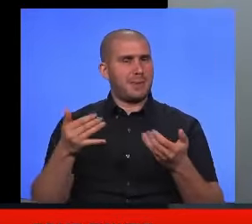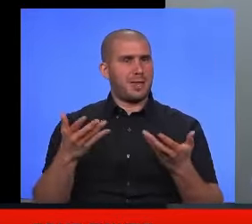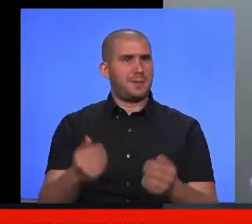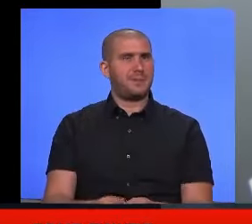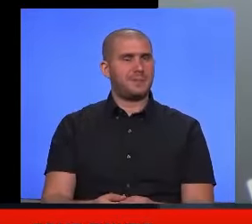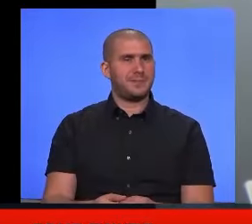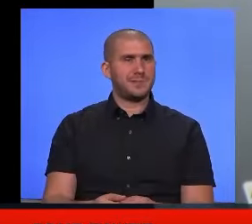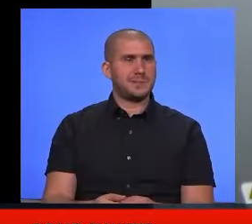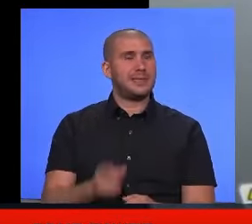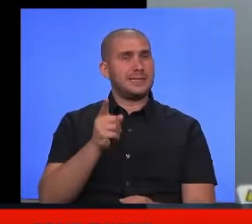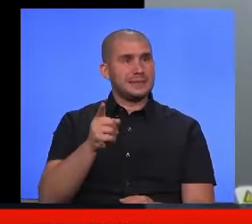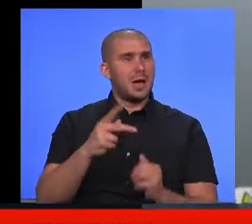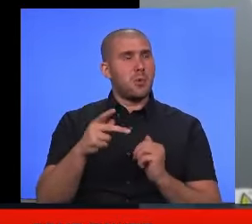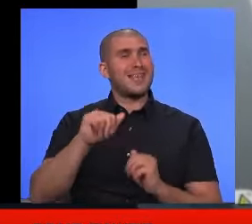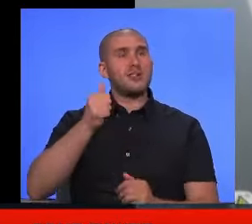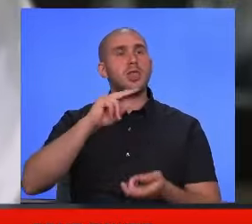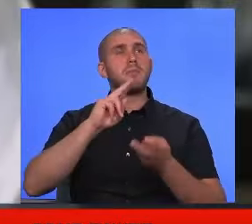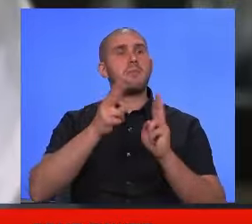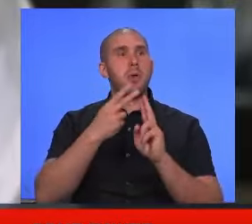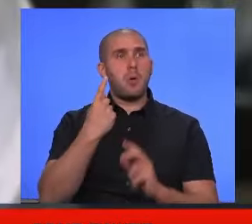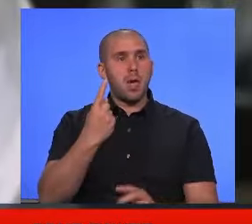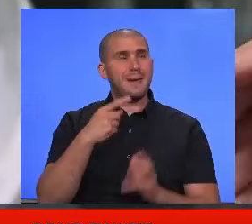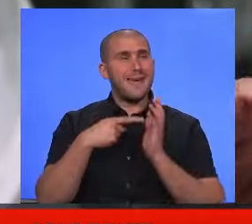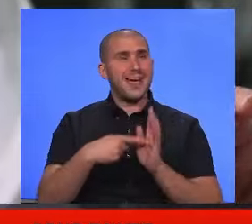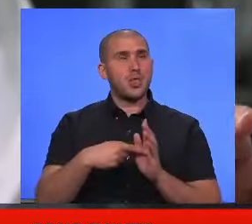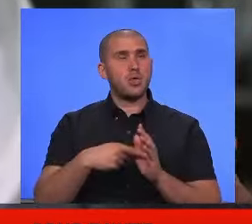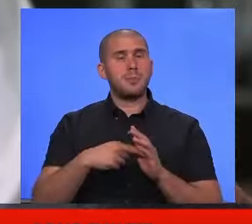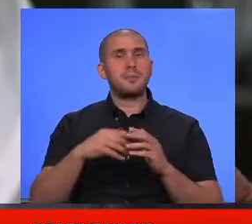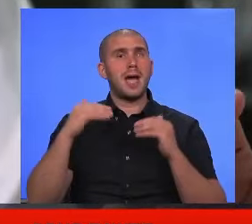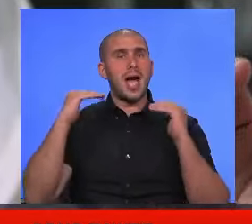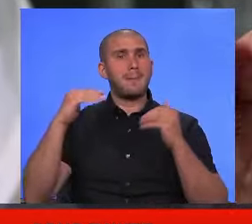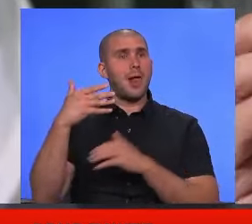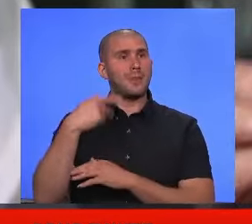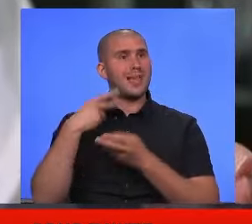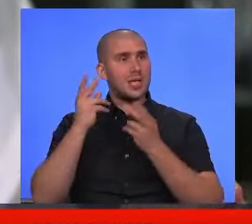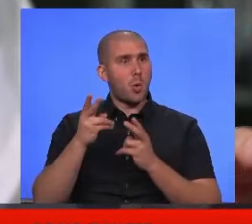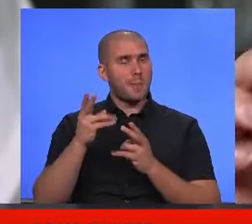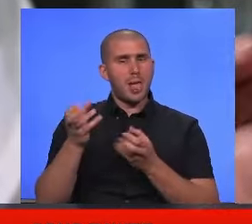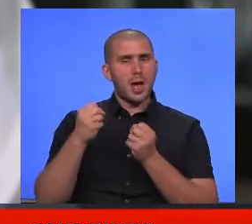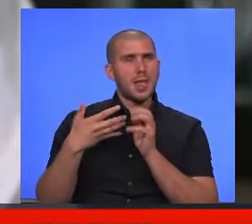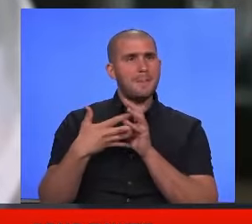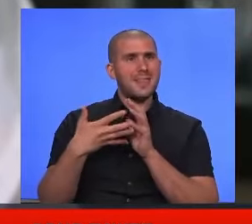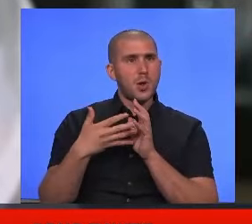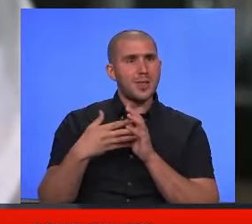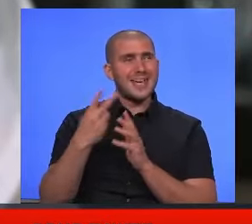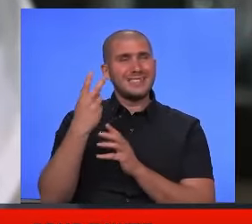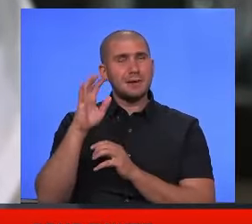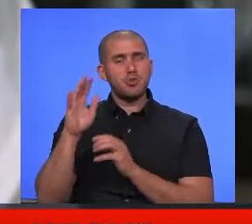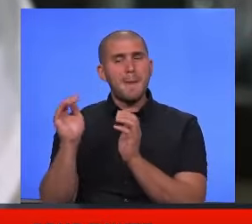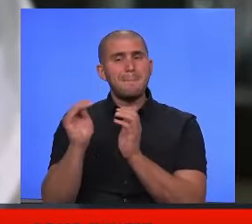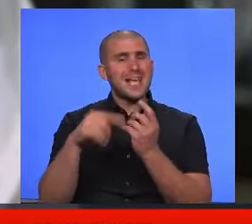להתפתח. זה בעצם הפרויקט הראשון בעולם שהראינו שברמה לאומית אנחנו יכולים לקחת בדיקות מ-25